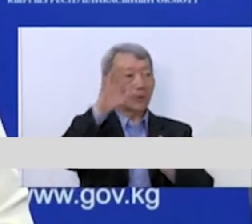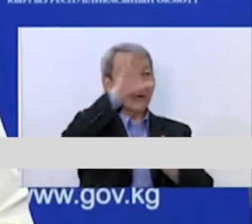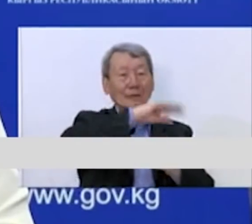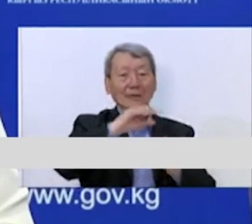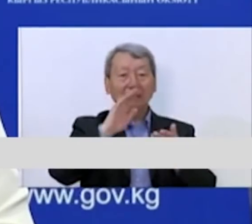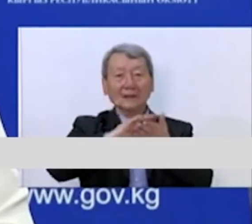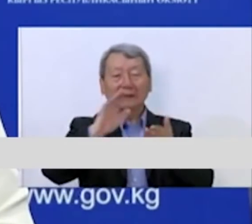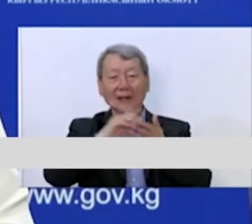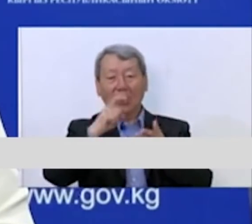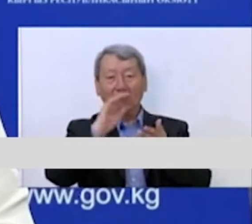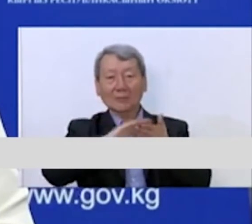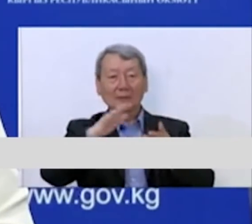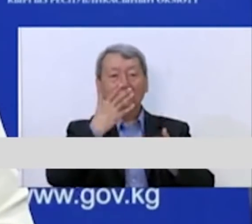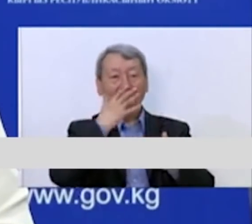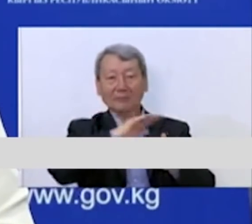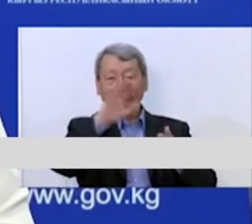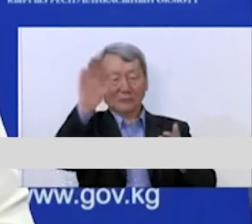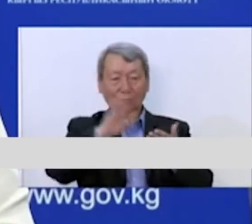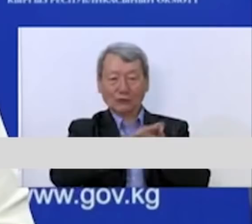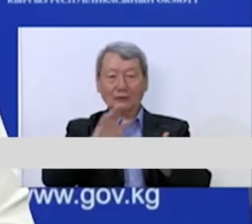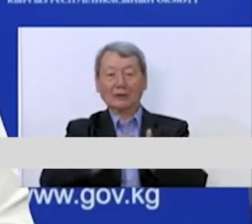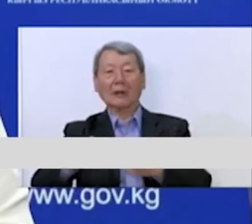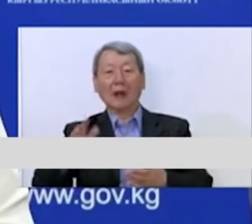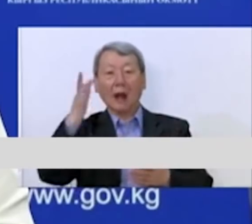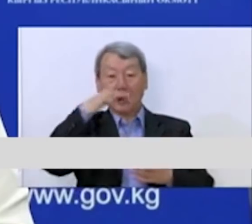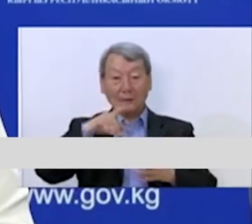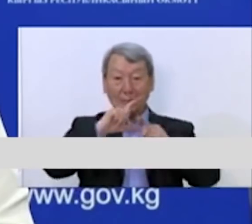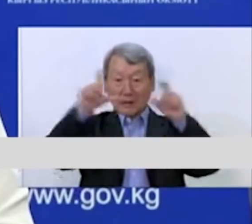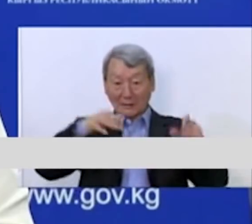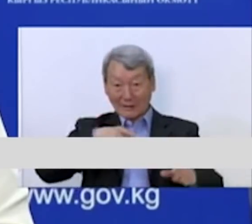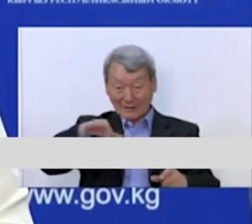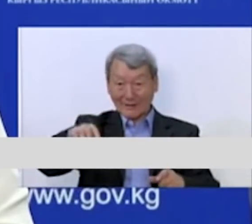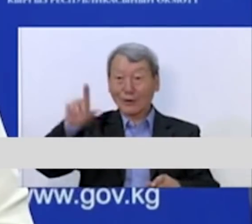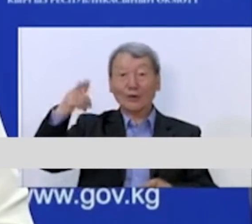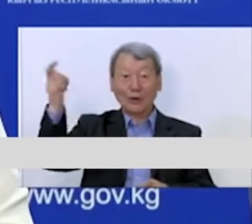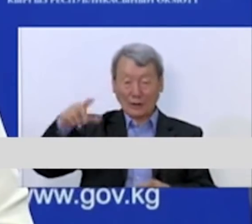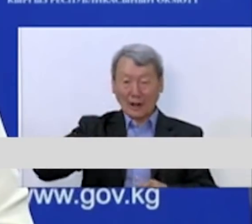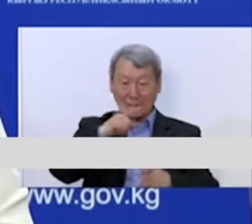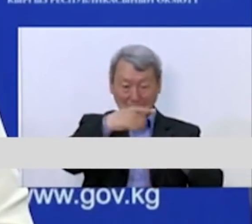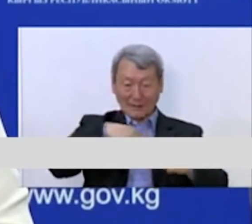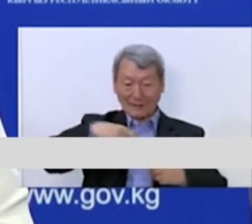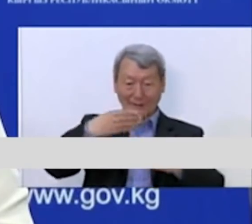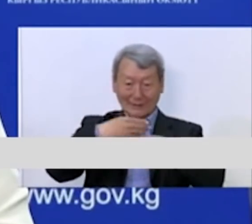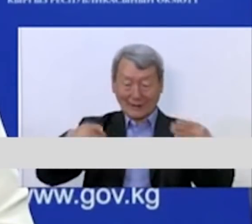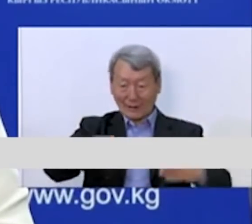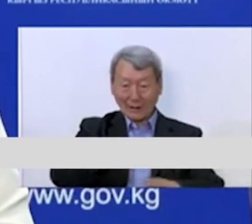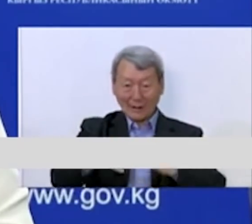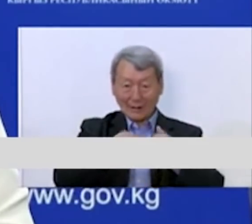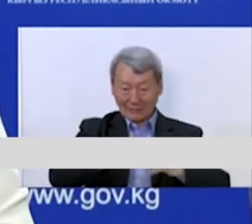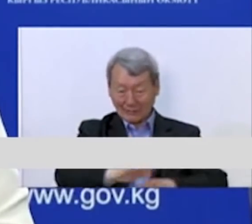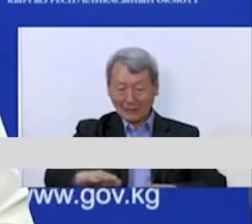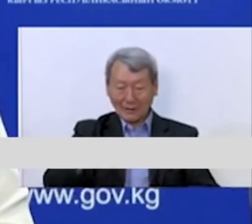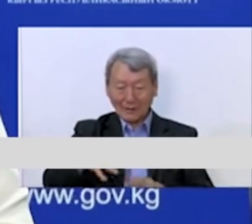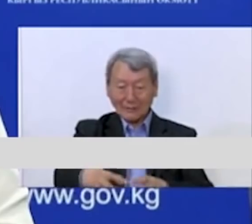обработкой дезинфицирующих растворов. У входа в магазин владельцы магазинов должны постелить